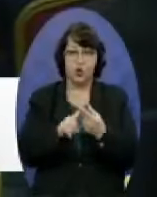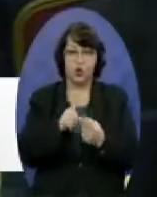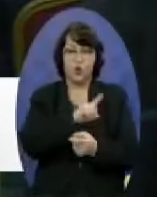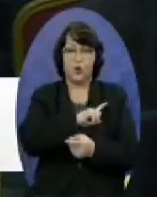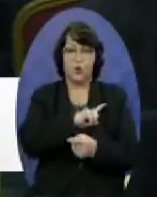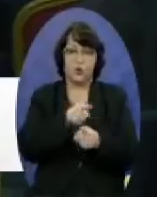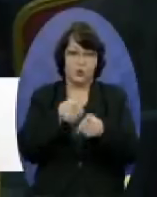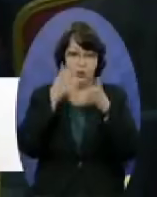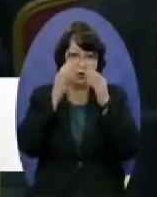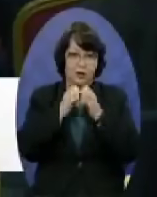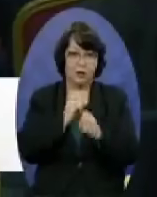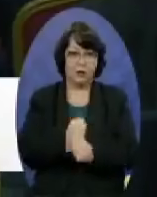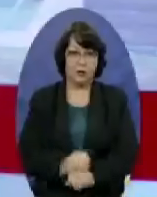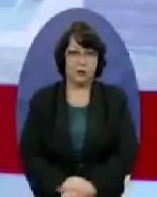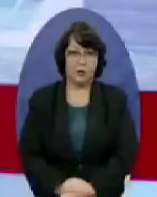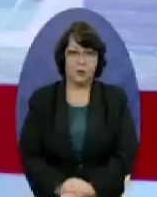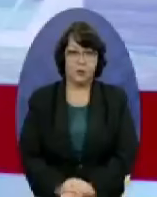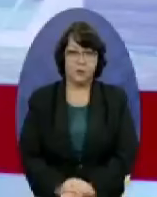байна.